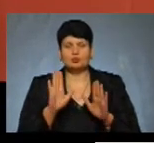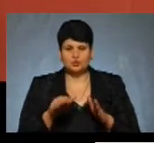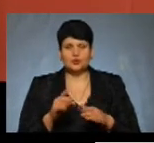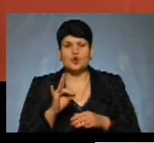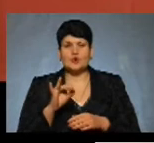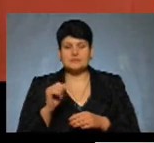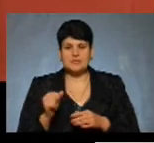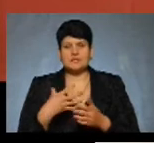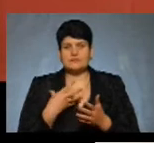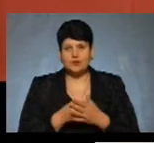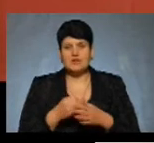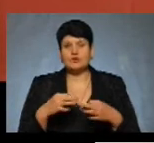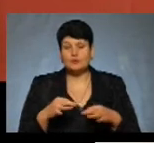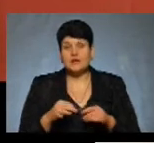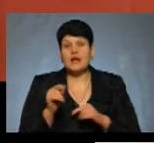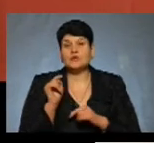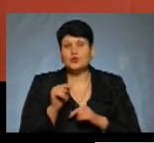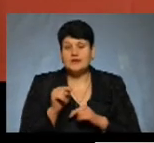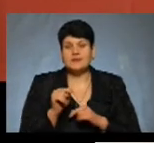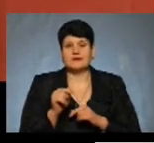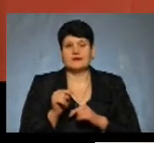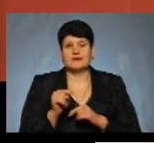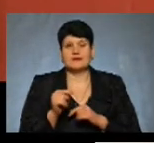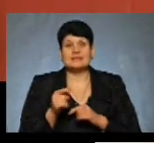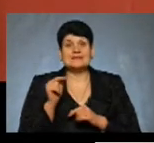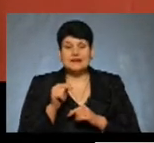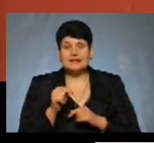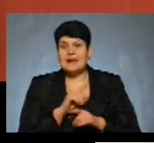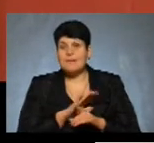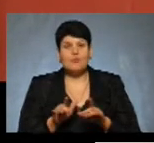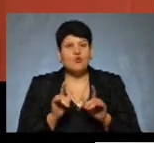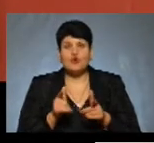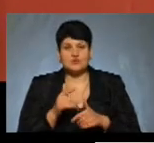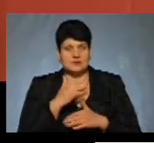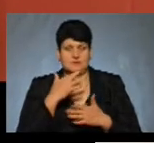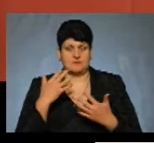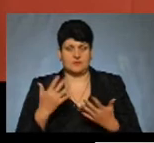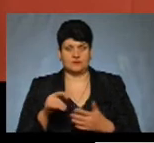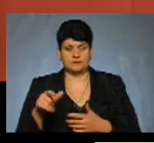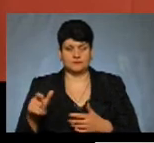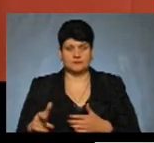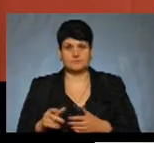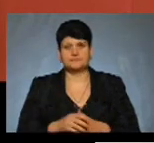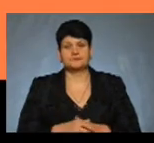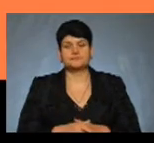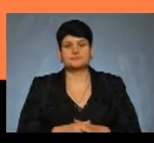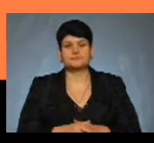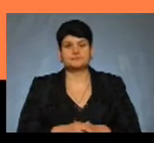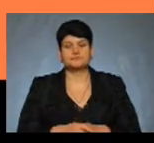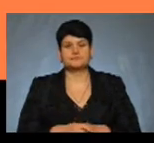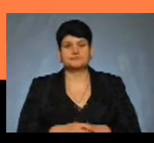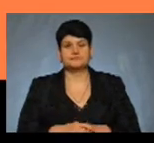свої автівки, хоча як тоді, так і сьогодні з умовами розмитнення не погоджуються. Давайте почуємо тих, хто вже розмитнили.